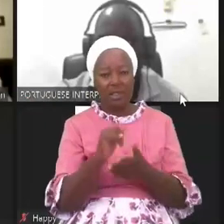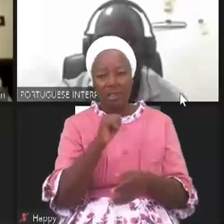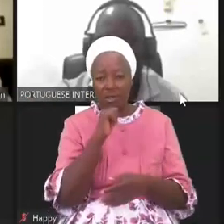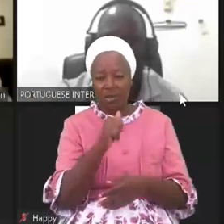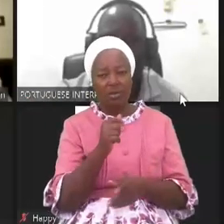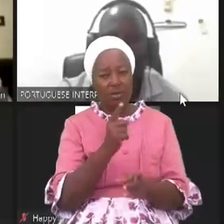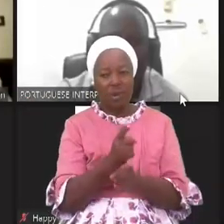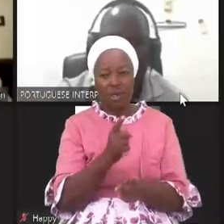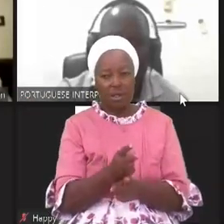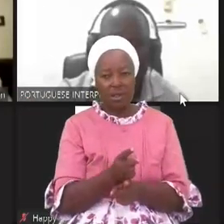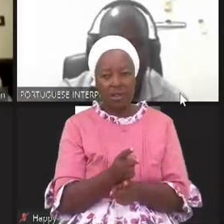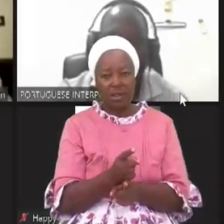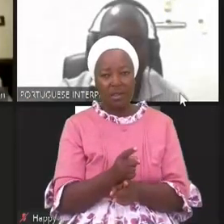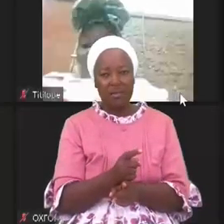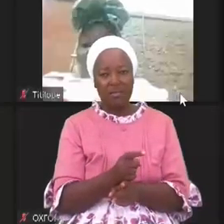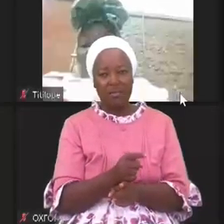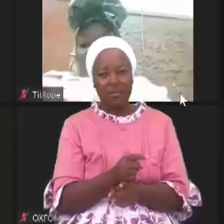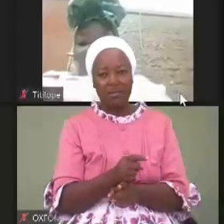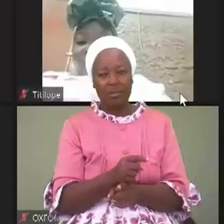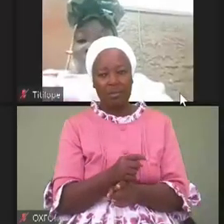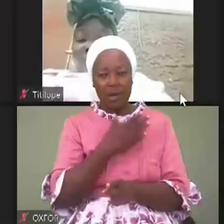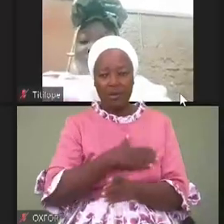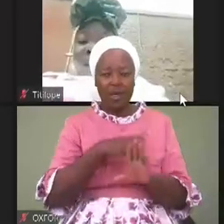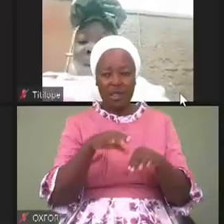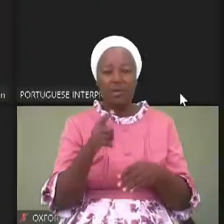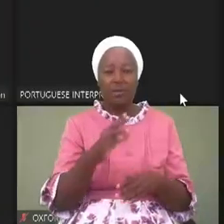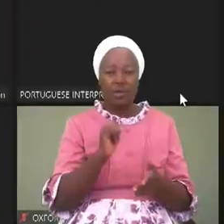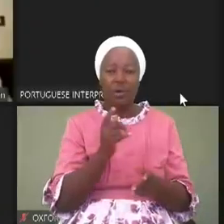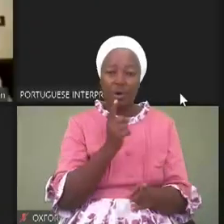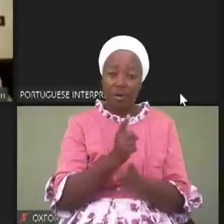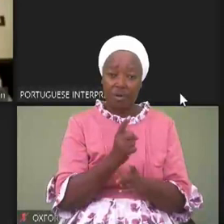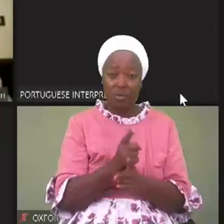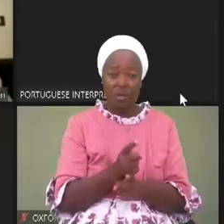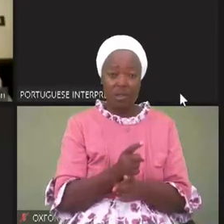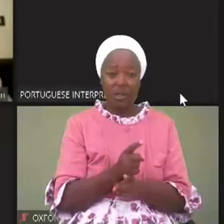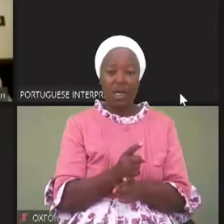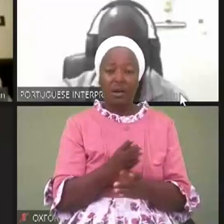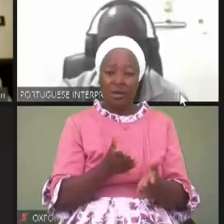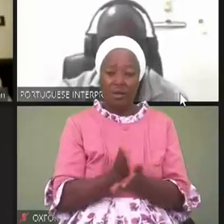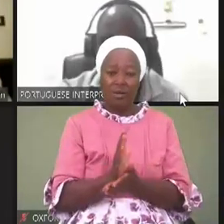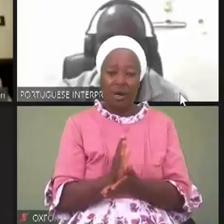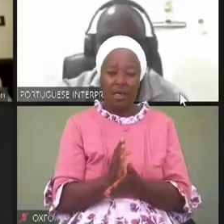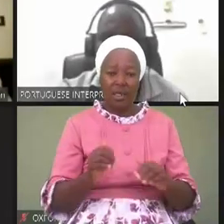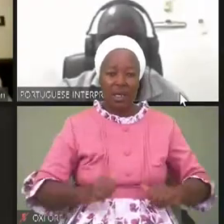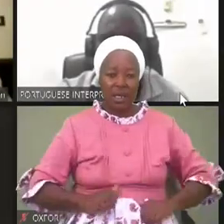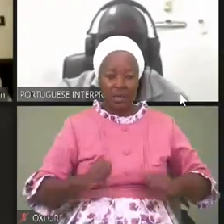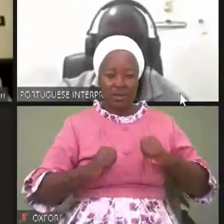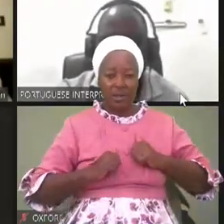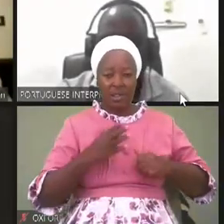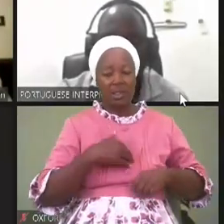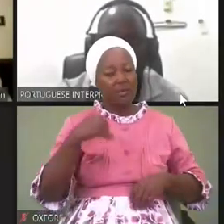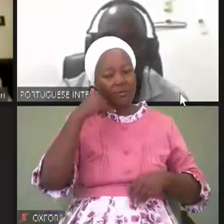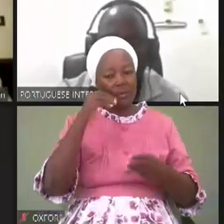Rien ne sera faux. Donnez les informations correctes. L'adresse correcte. Le numéro de téléphone